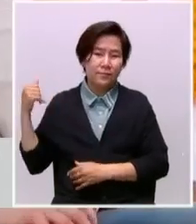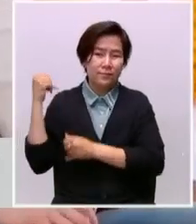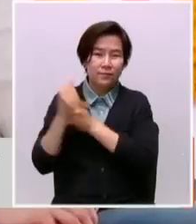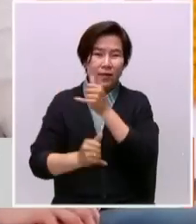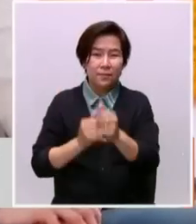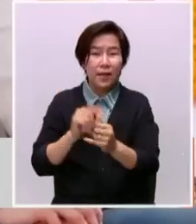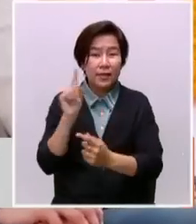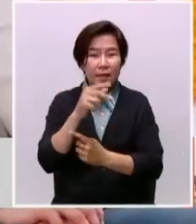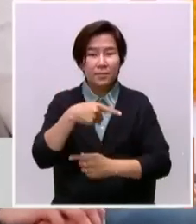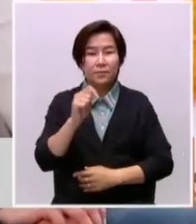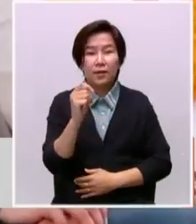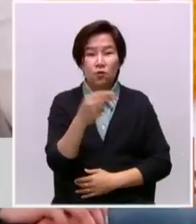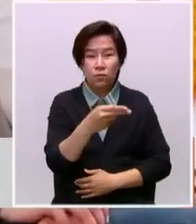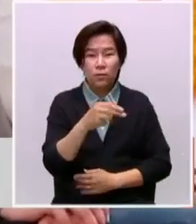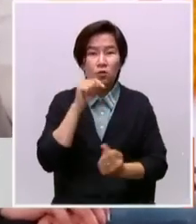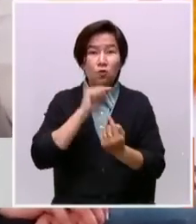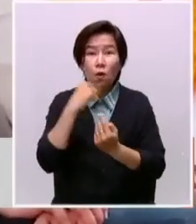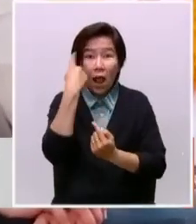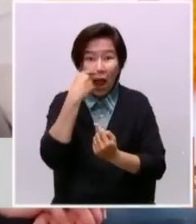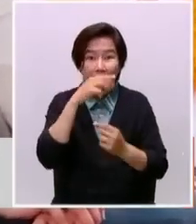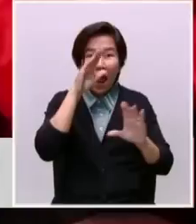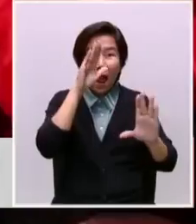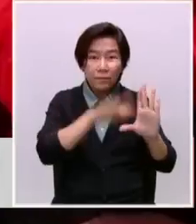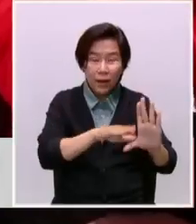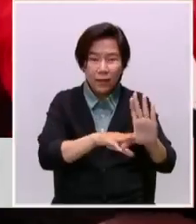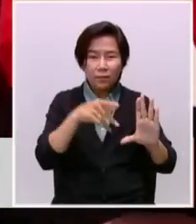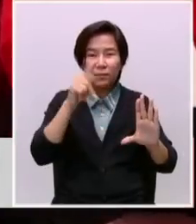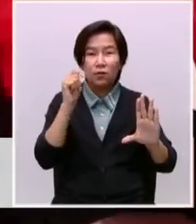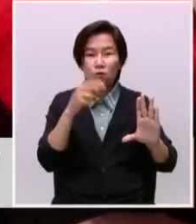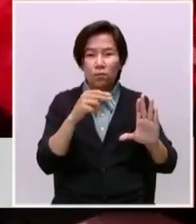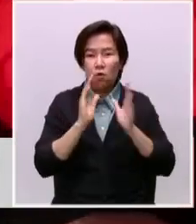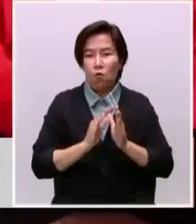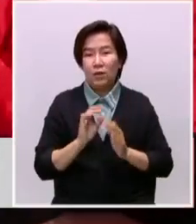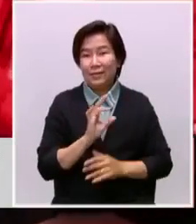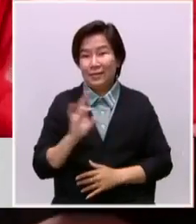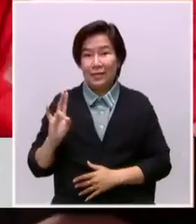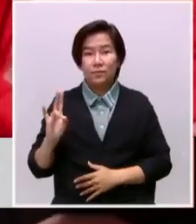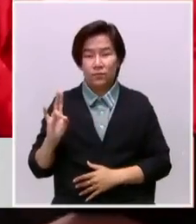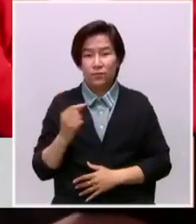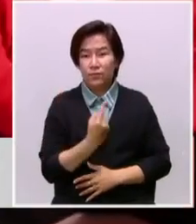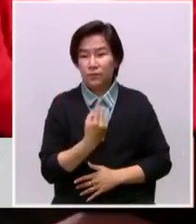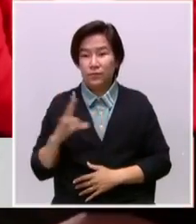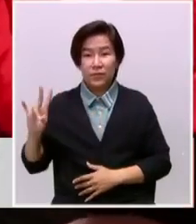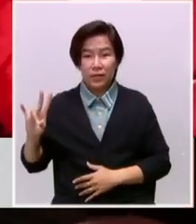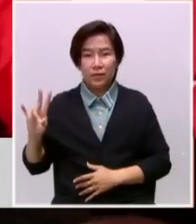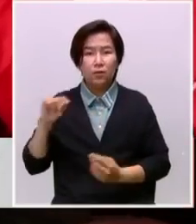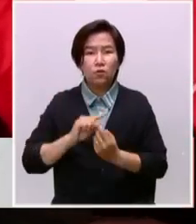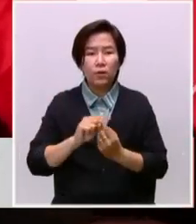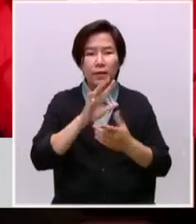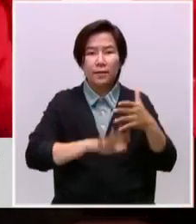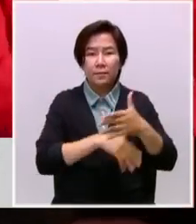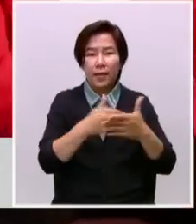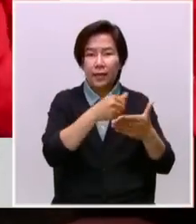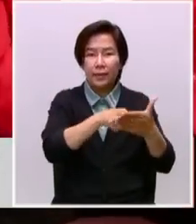ธนีค่ะเปิดตัวว่าที่ผู้สมัสสปทุมธานีของพรทั้ง 7เขตและนำเสนอนโยบายแก้ไข